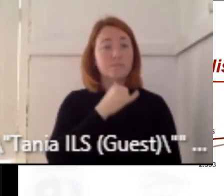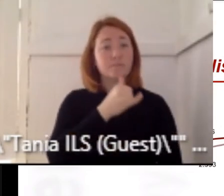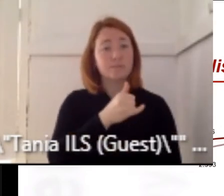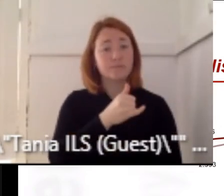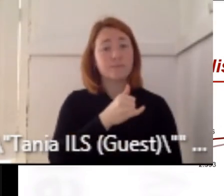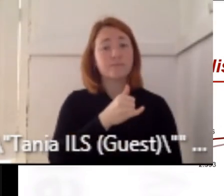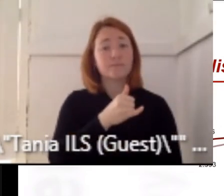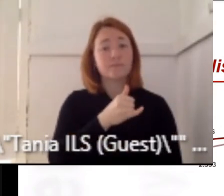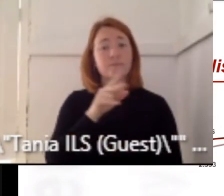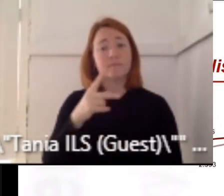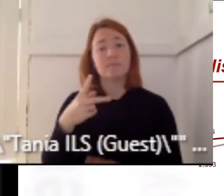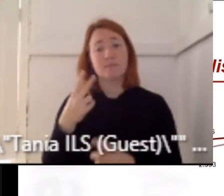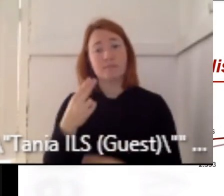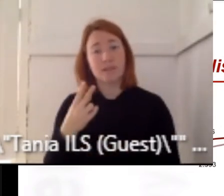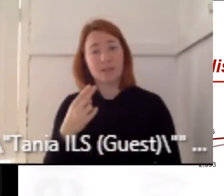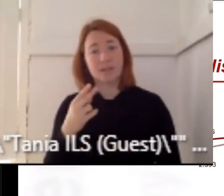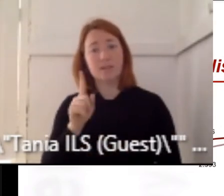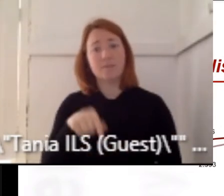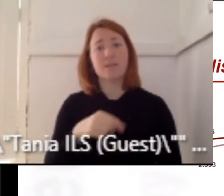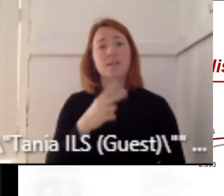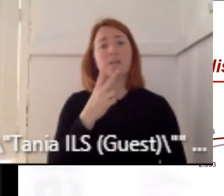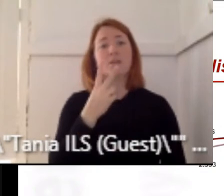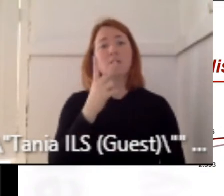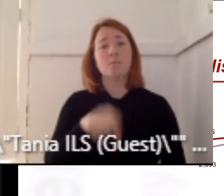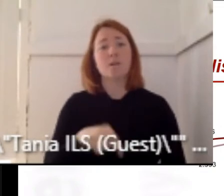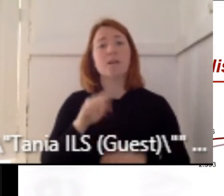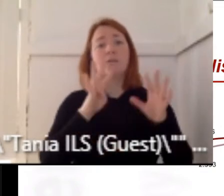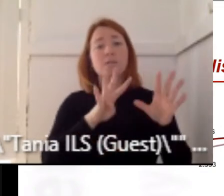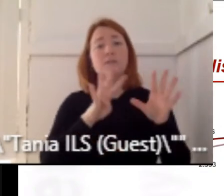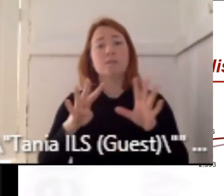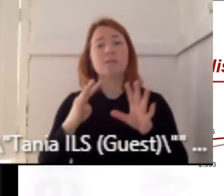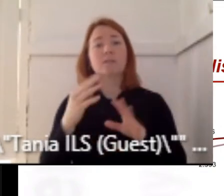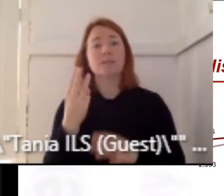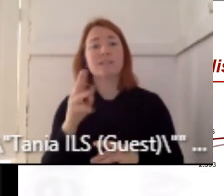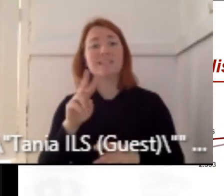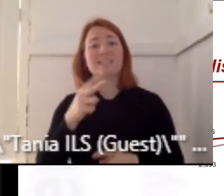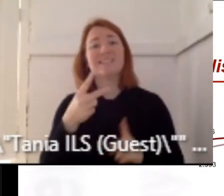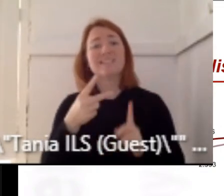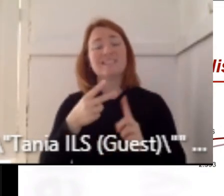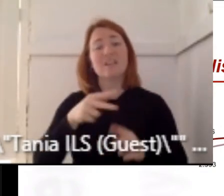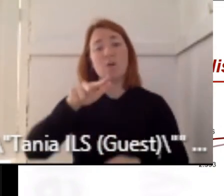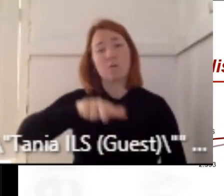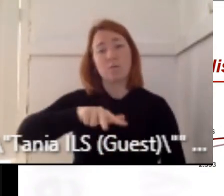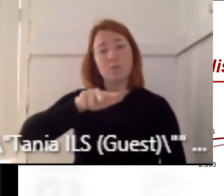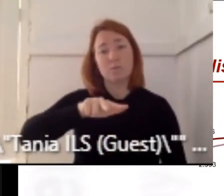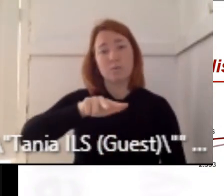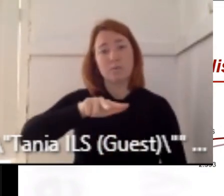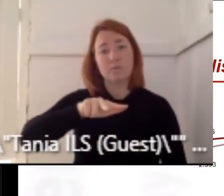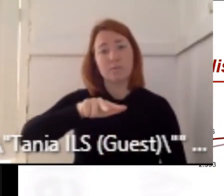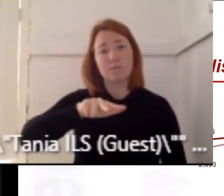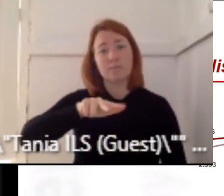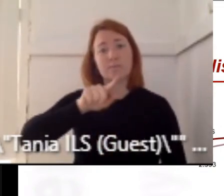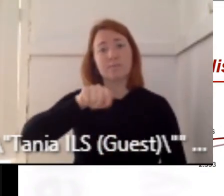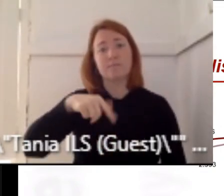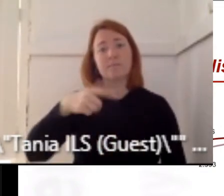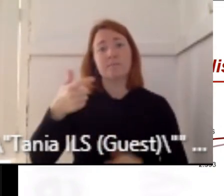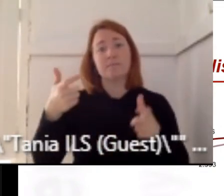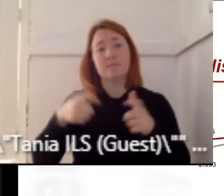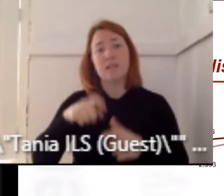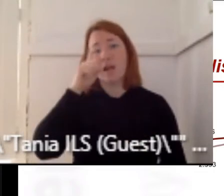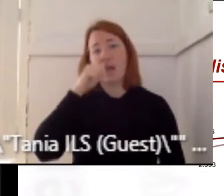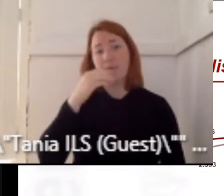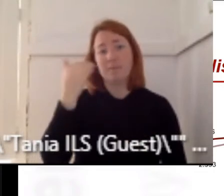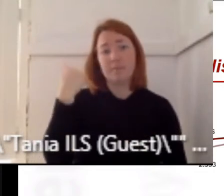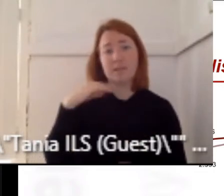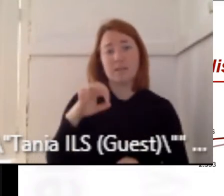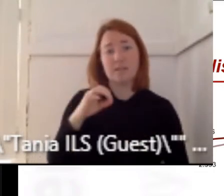parella i 2.993 en el segon trimestre, el que representava doncs, una disminució respecte a l'any anterior del